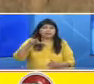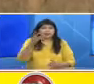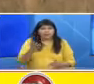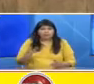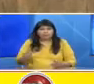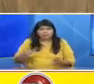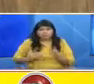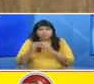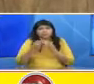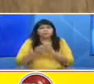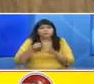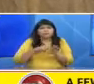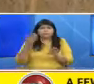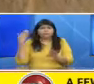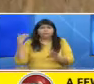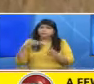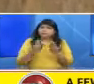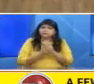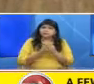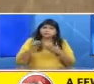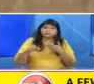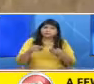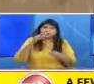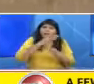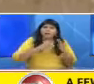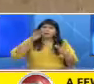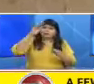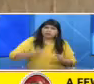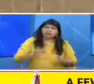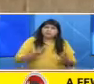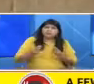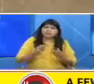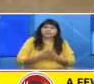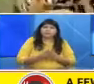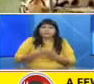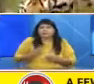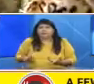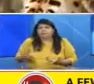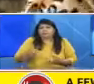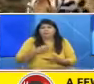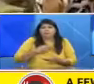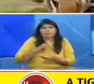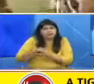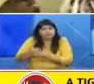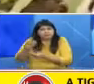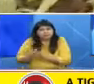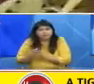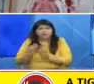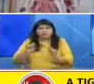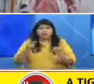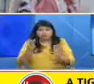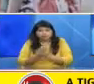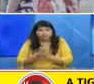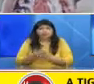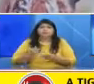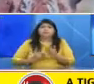2967। कुछ साल पहले इससे आधे भी बड़ी मुश्किल से थे हम। बाघों को लेकर